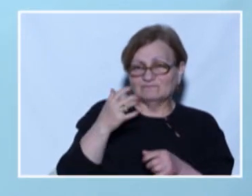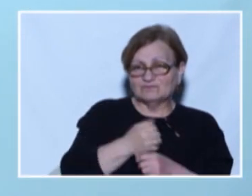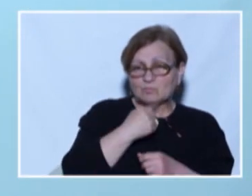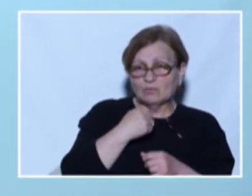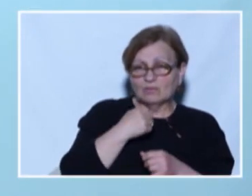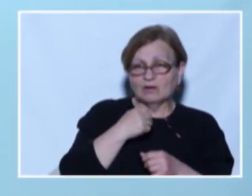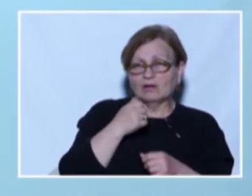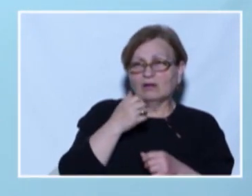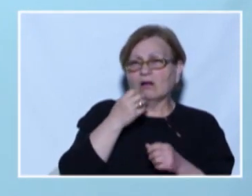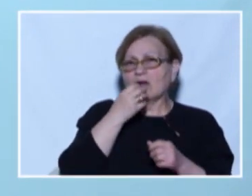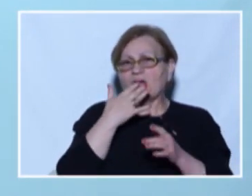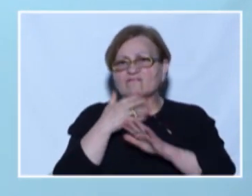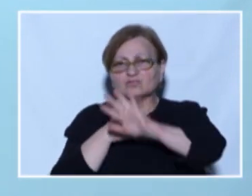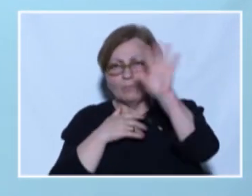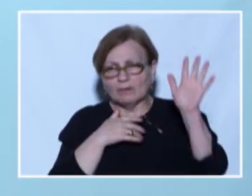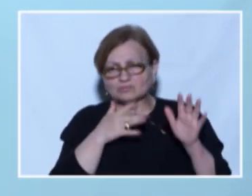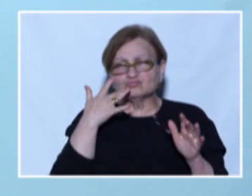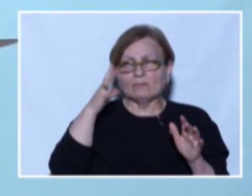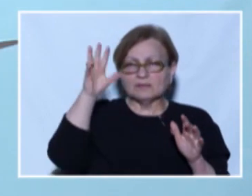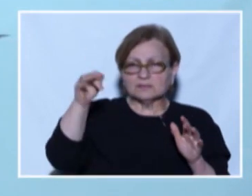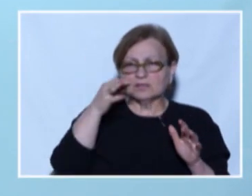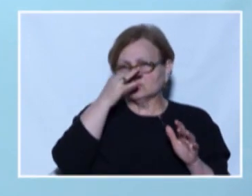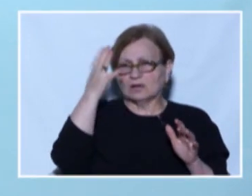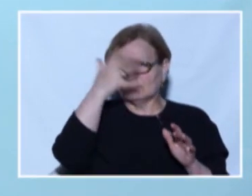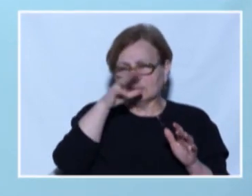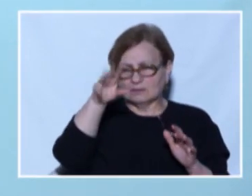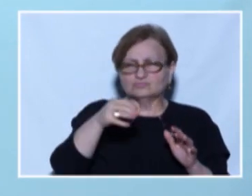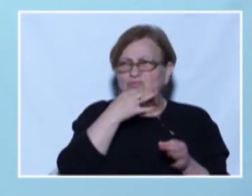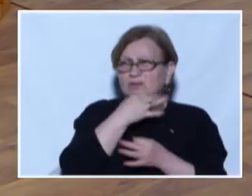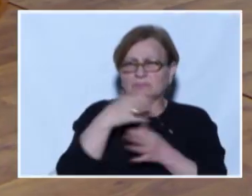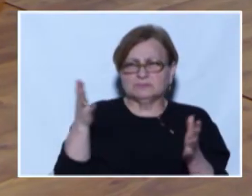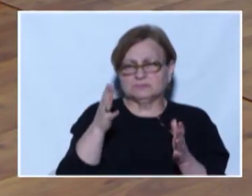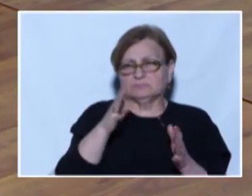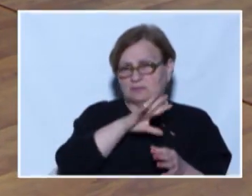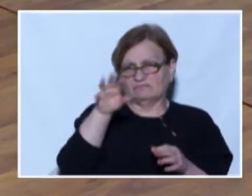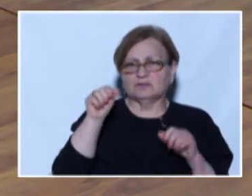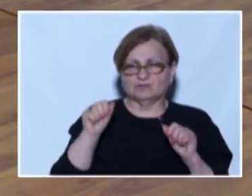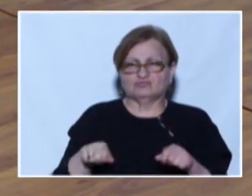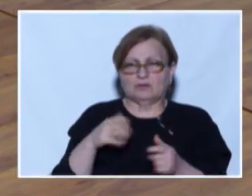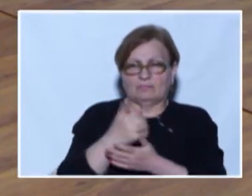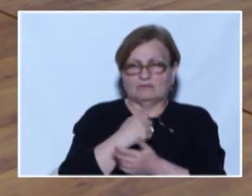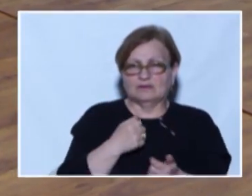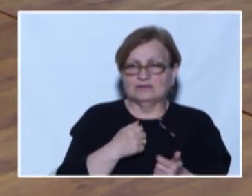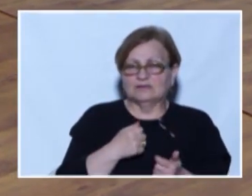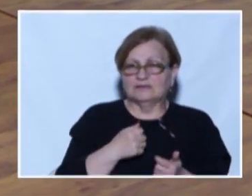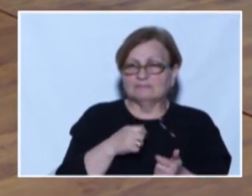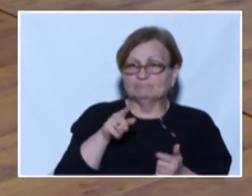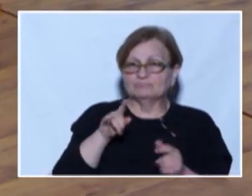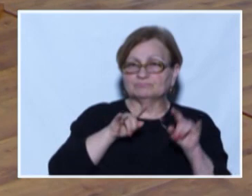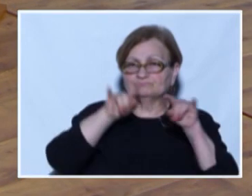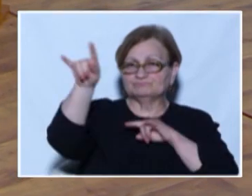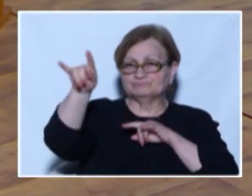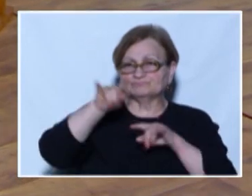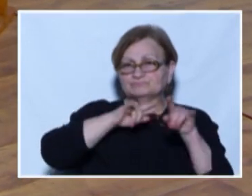ვიპოვო ევროპაშიც, ამერიკაშიც, აფრიკაშიც, აზიაშიც, ყველგან. ამ თვითმფრინავებმა კიდევ